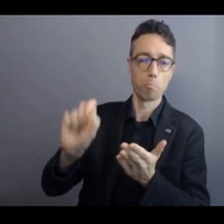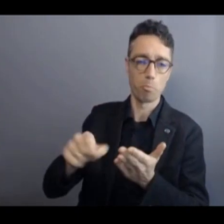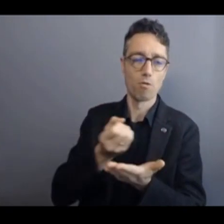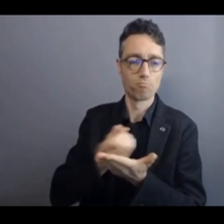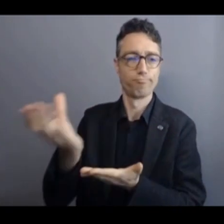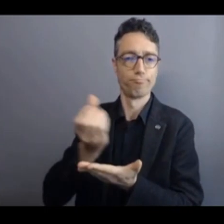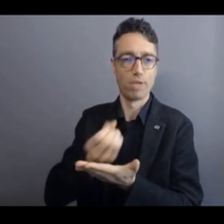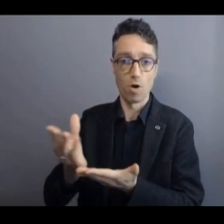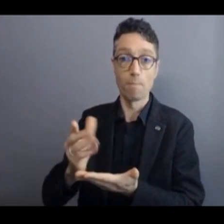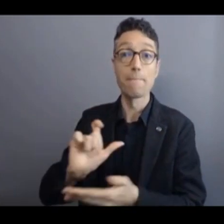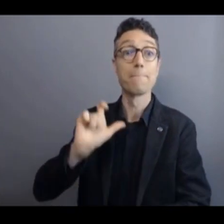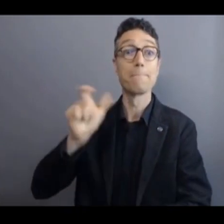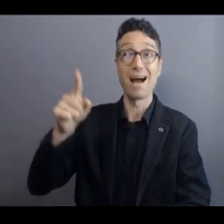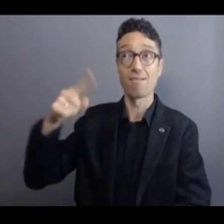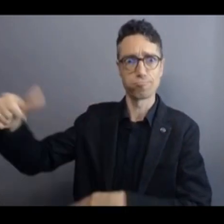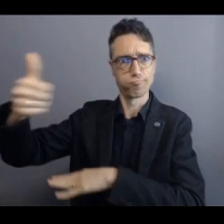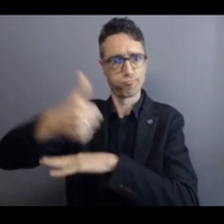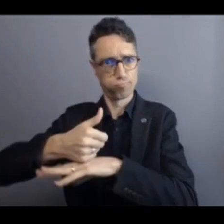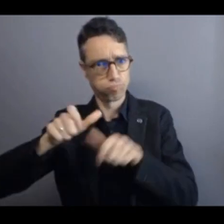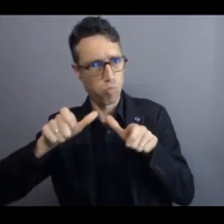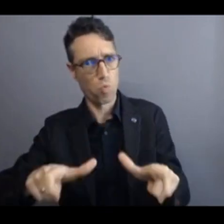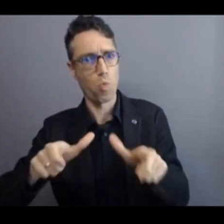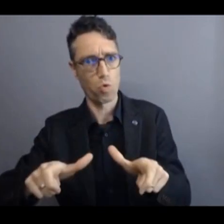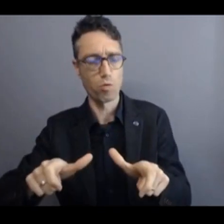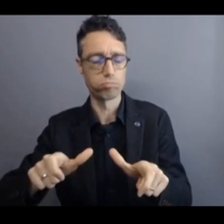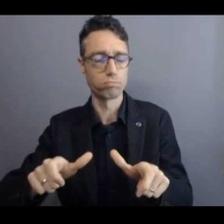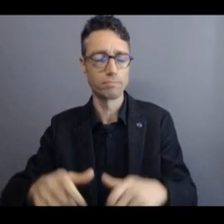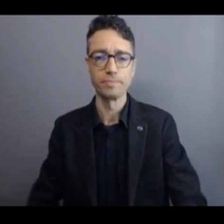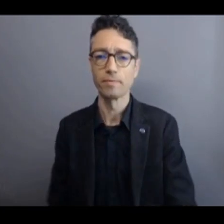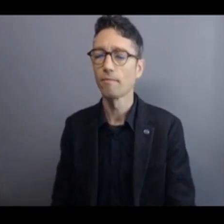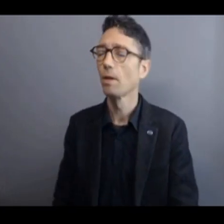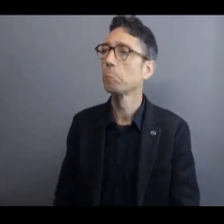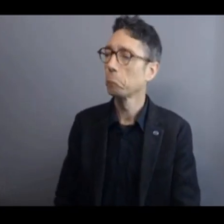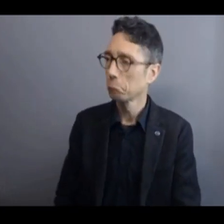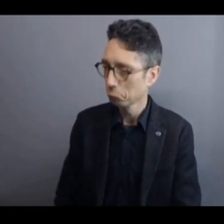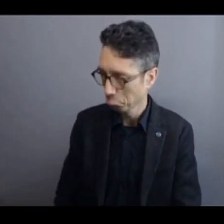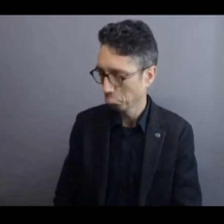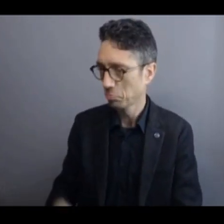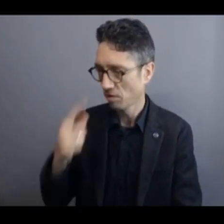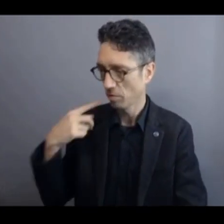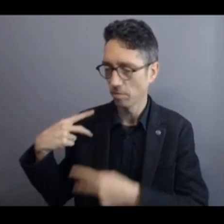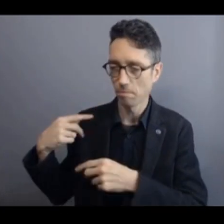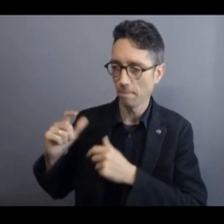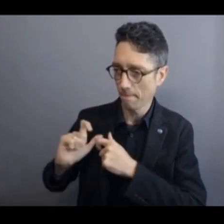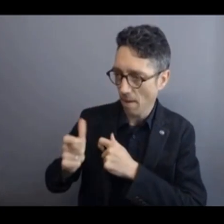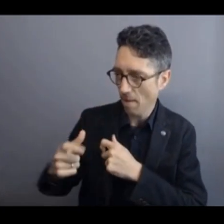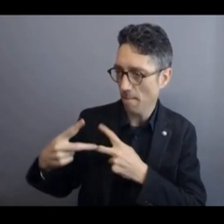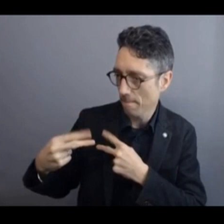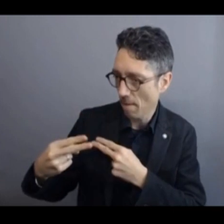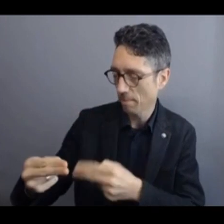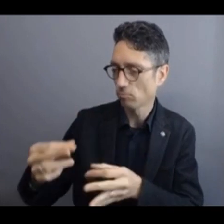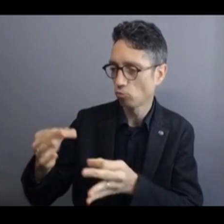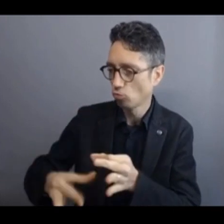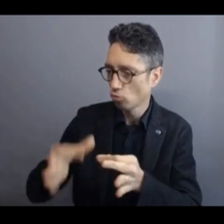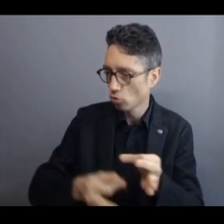réalisés et mieux ciblés. Donc plusieurs étapes clés, plusieurs solutions. Parfois, c'est vrai avec